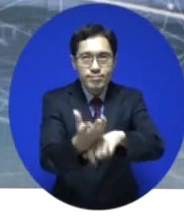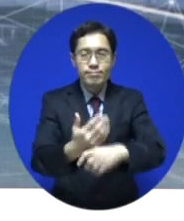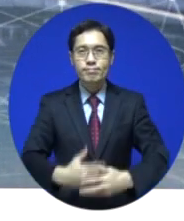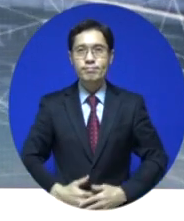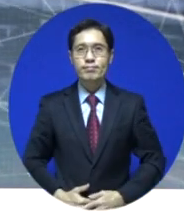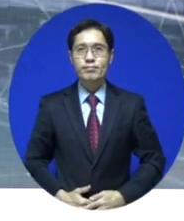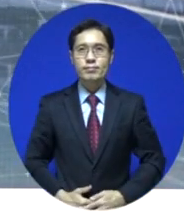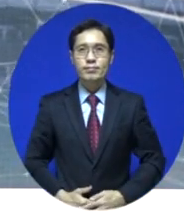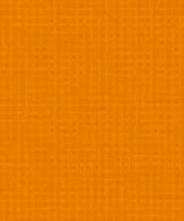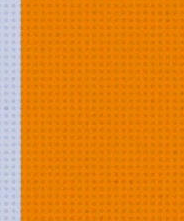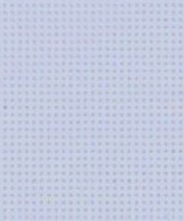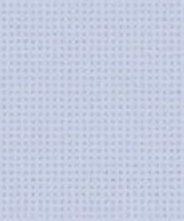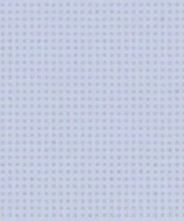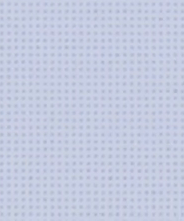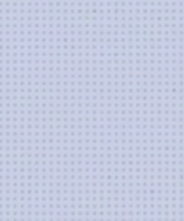행복톡톡 소식입니다.